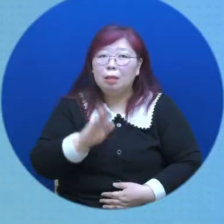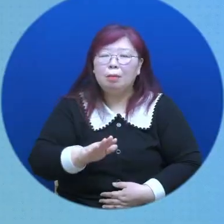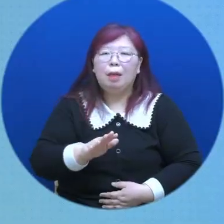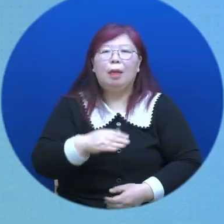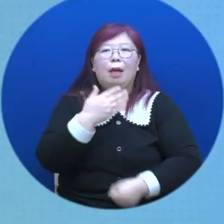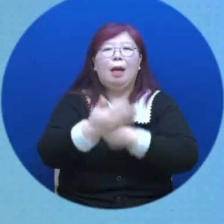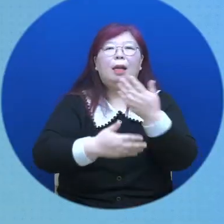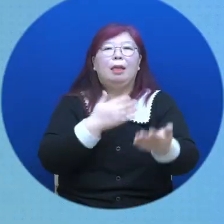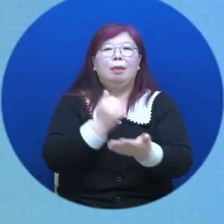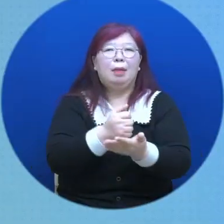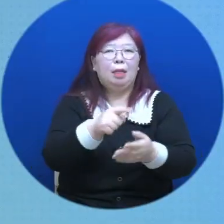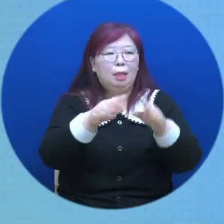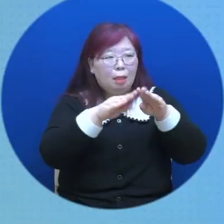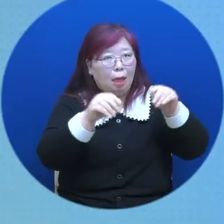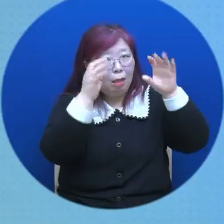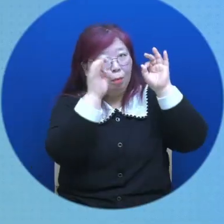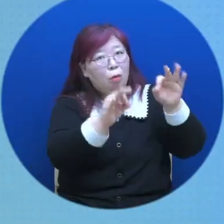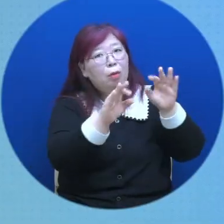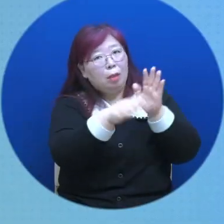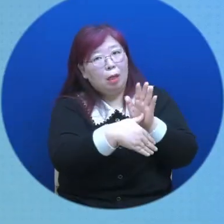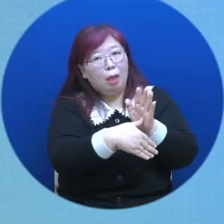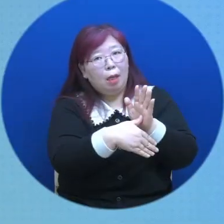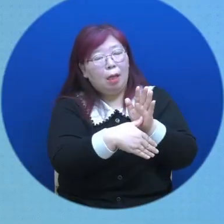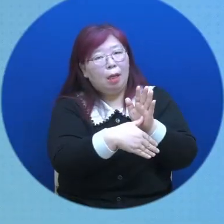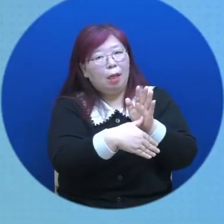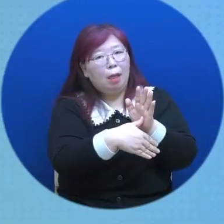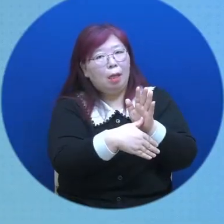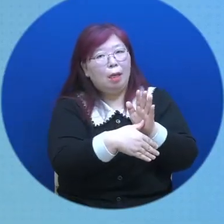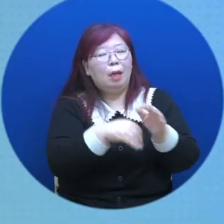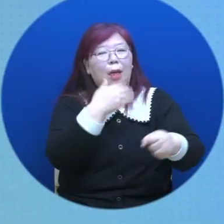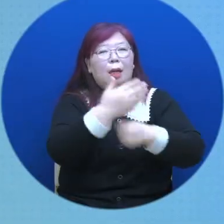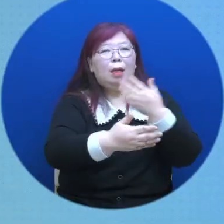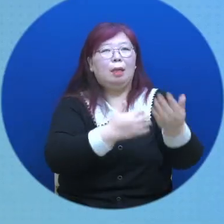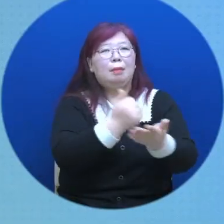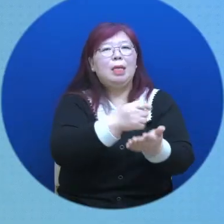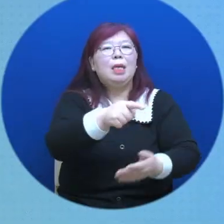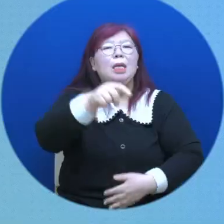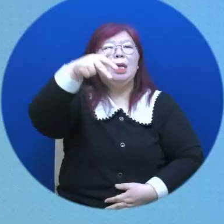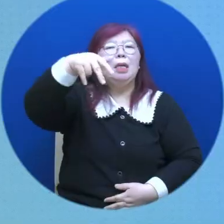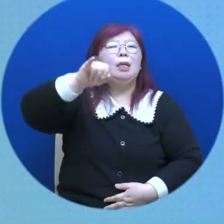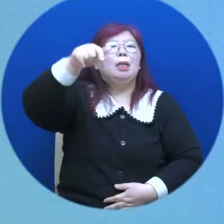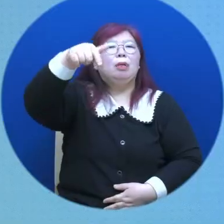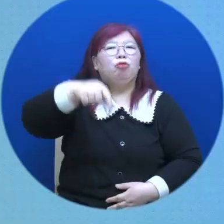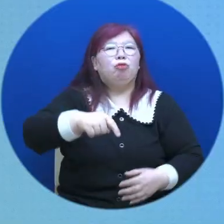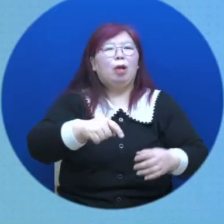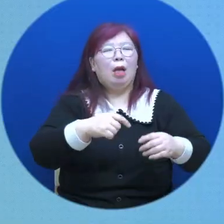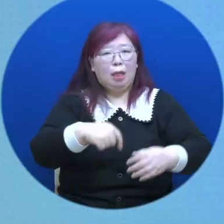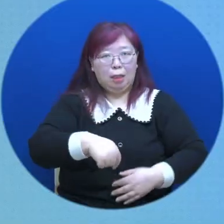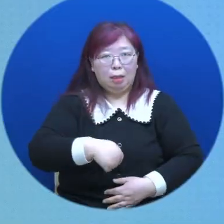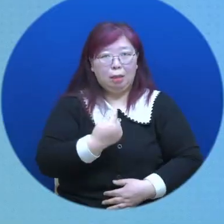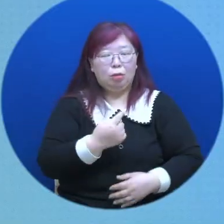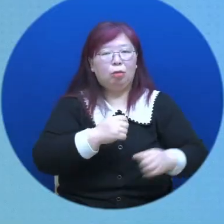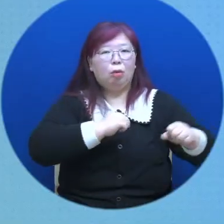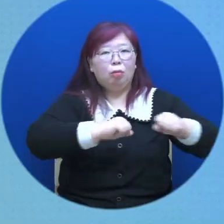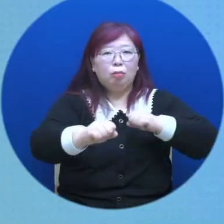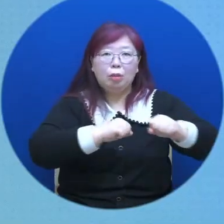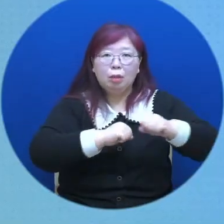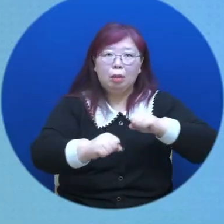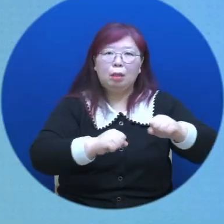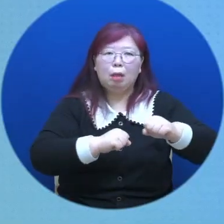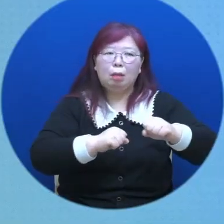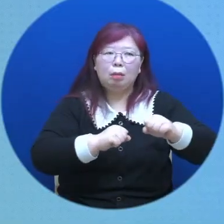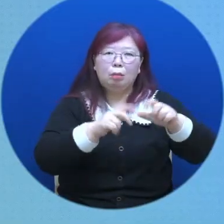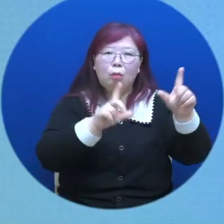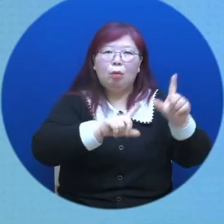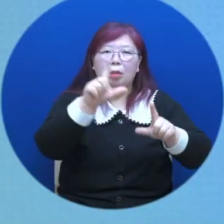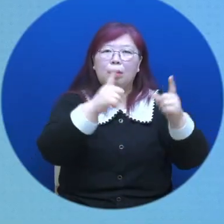이 땅을 볼 때 하나님이 이 지구가 움직이는 것으로 보이겠구나 하는 생각이 번뜩